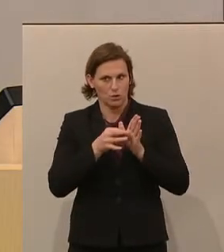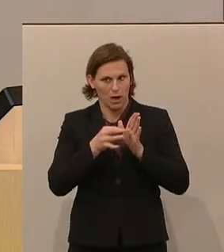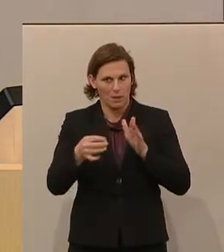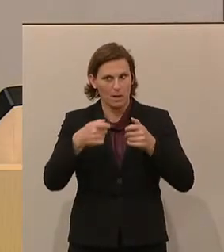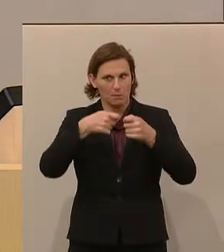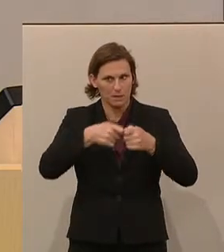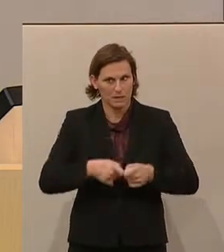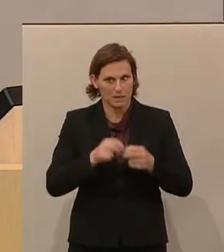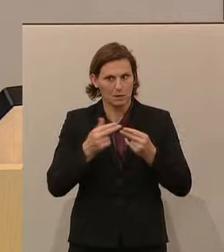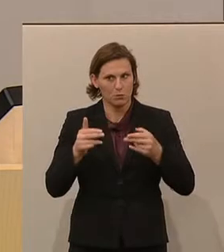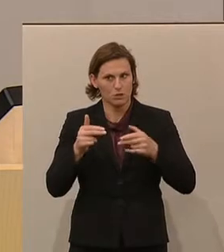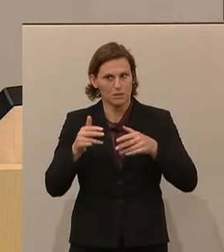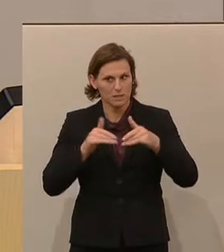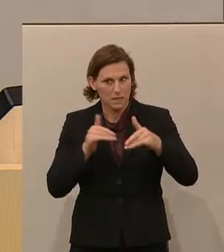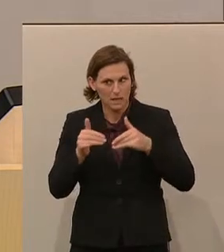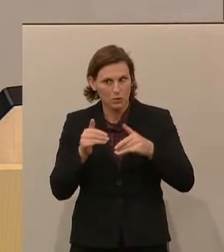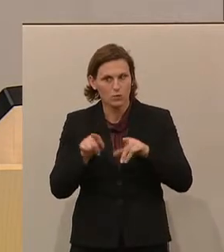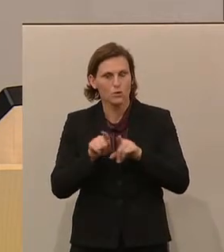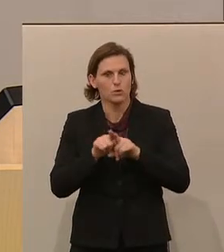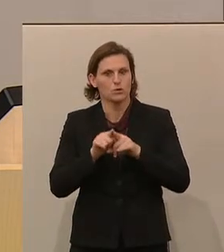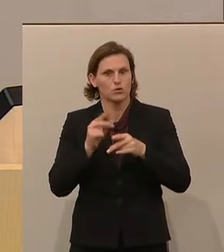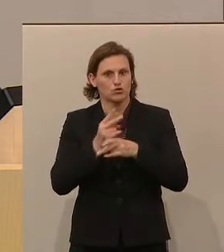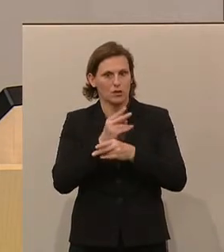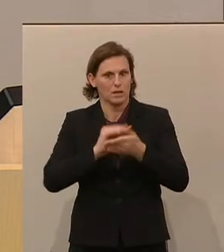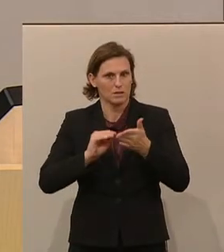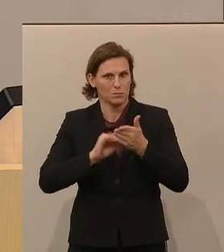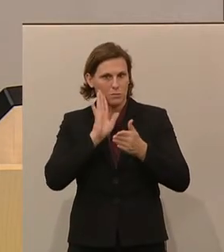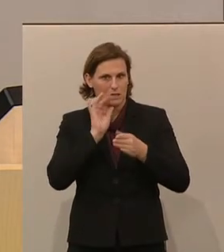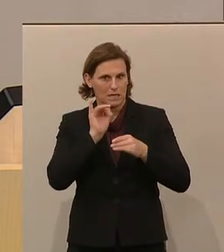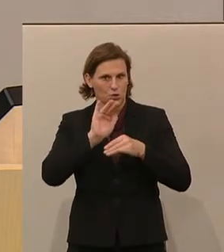zum Wort gemeldeten Staatssekretären sollen ebenfalls nicht länger als 10 Minuten dauern.